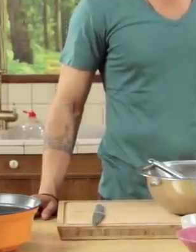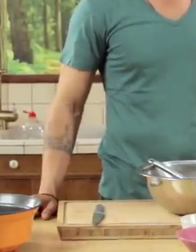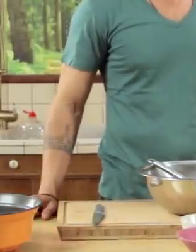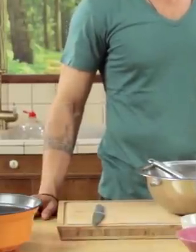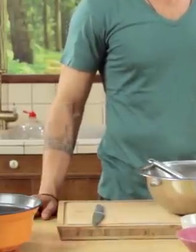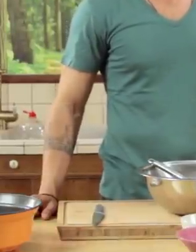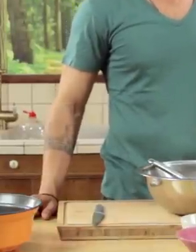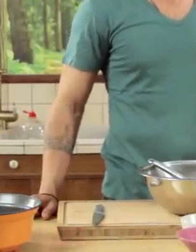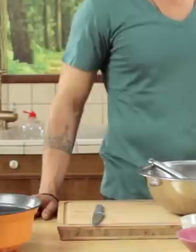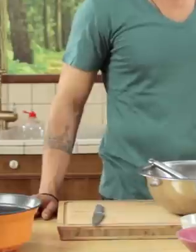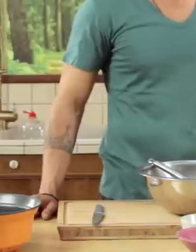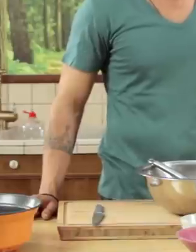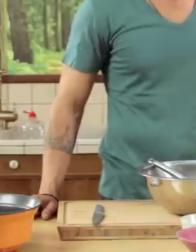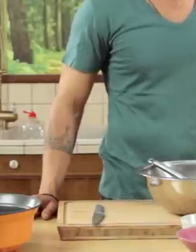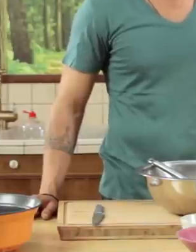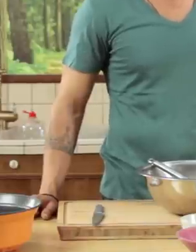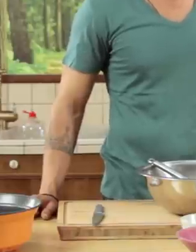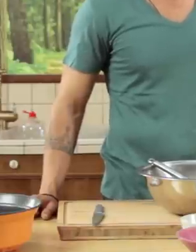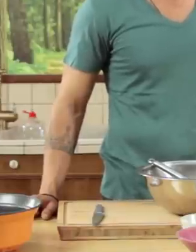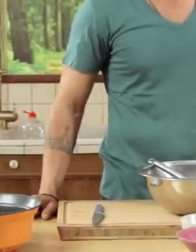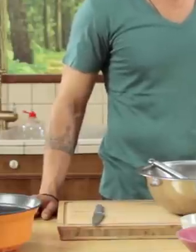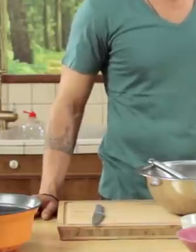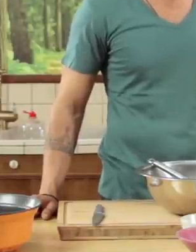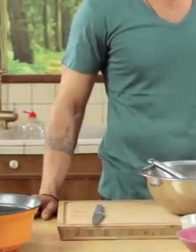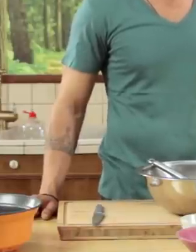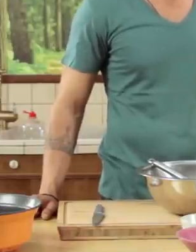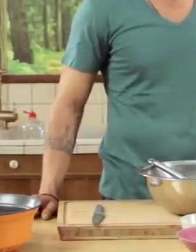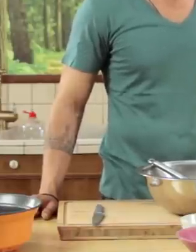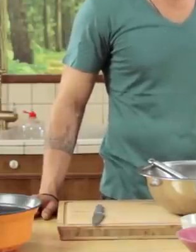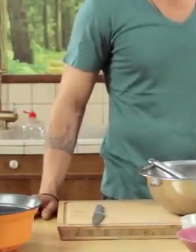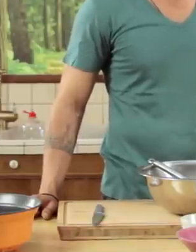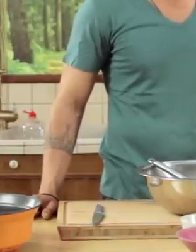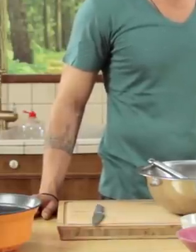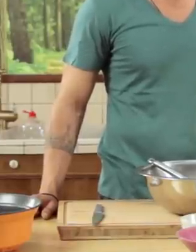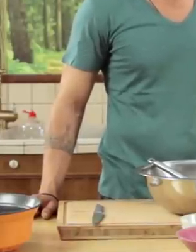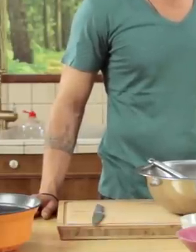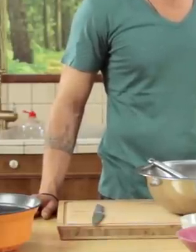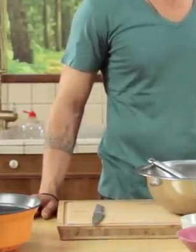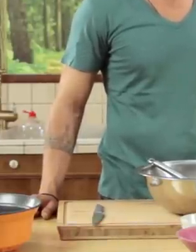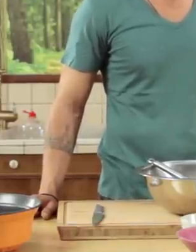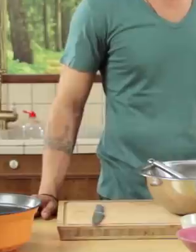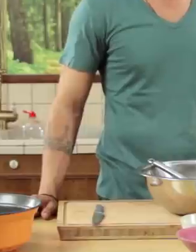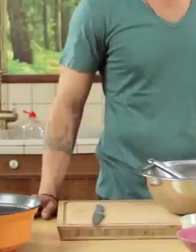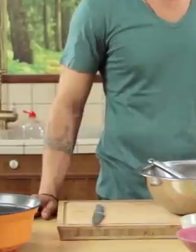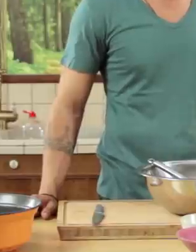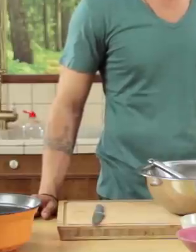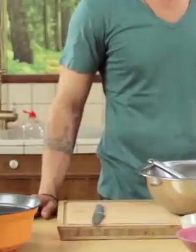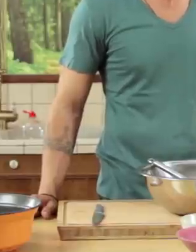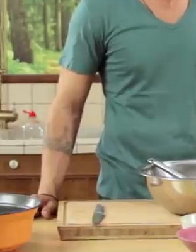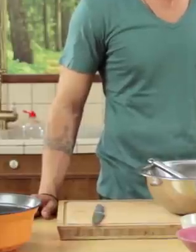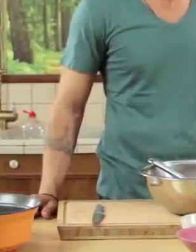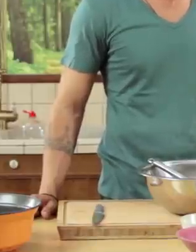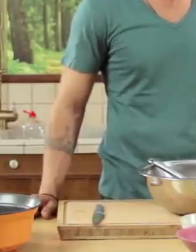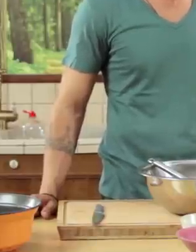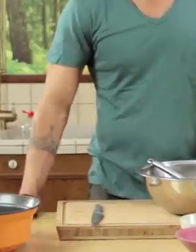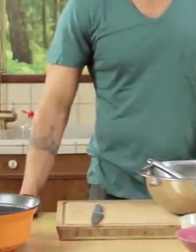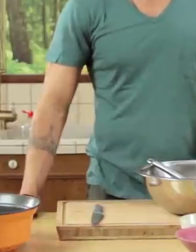Δεν έχετε πως είχα το νούμερο ένα παπάκι. Ήμουν από τους πρώτους που παιδε στη Θεσσαλονίκη Z, 125 ελάχι φίλε μου. Το θυμάσαι που σε έκαναν βόλτες όλη την ώρα και έρθομαι και